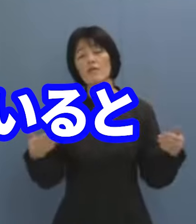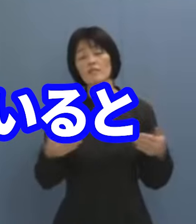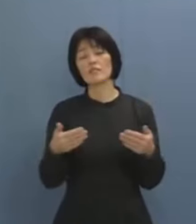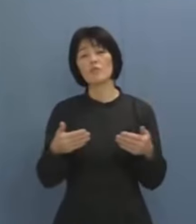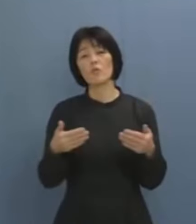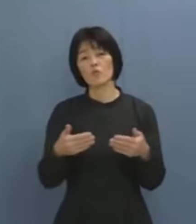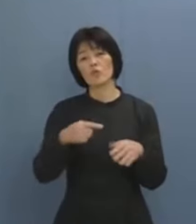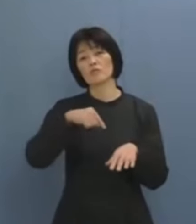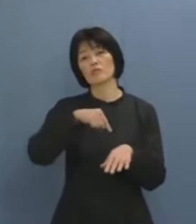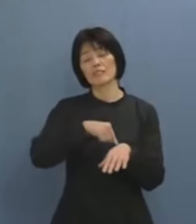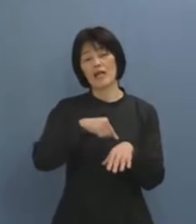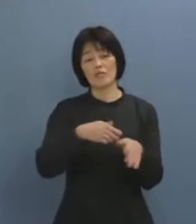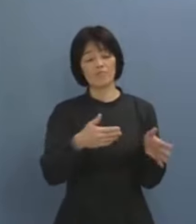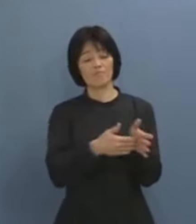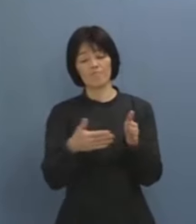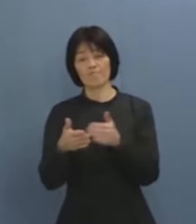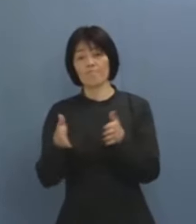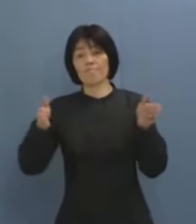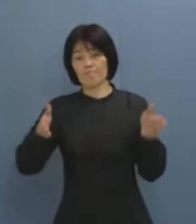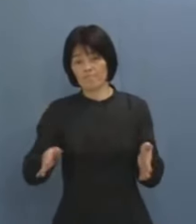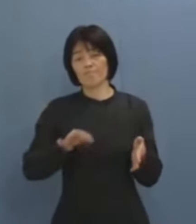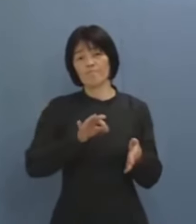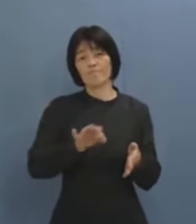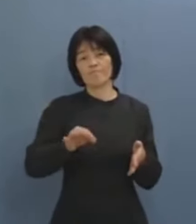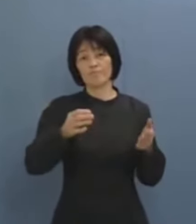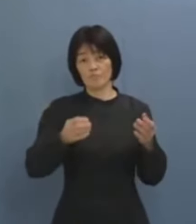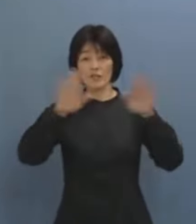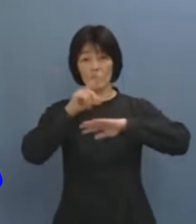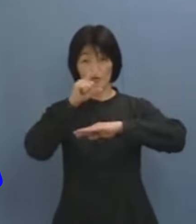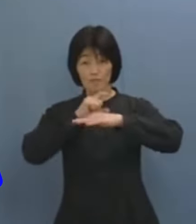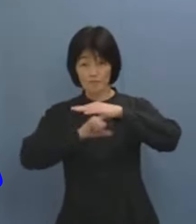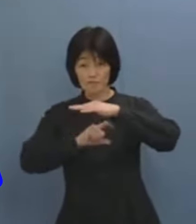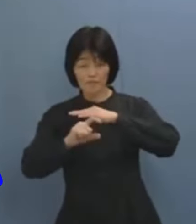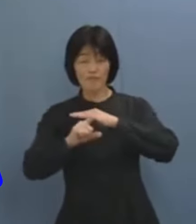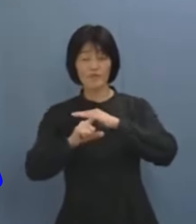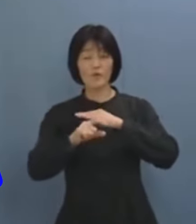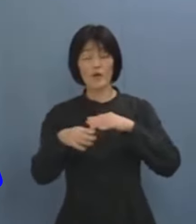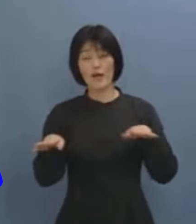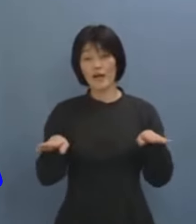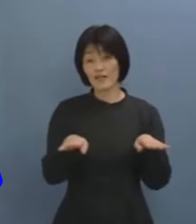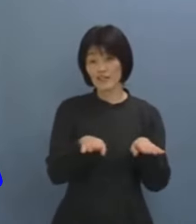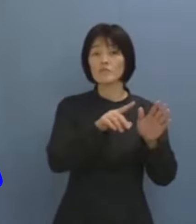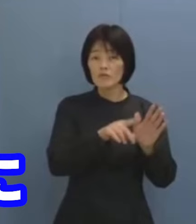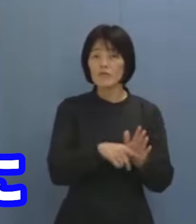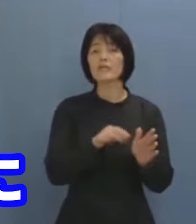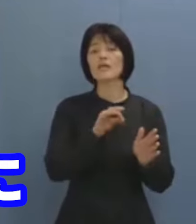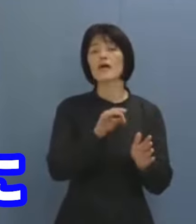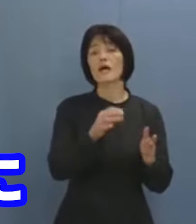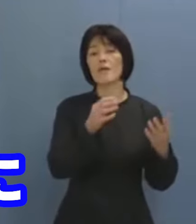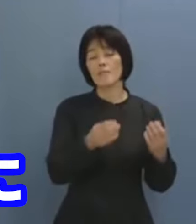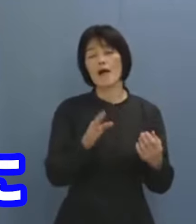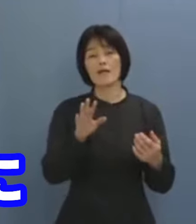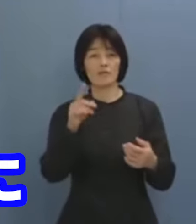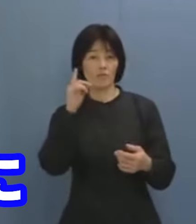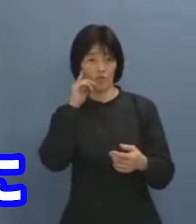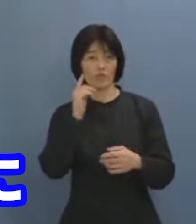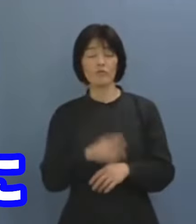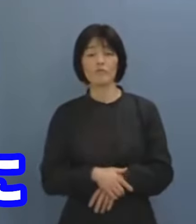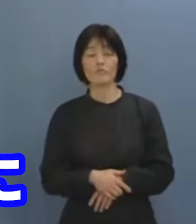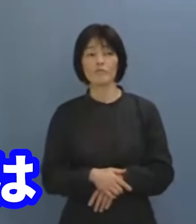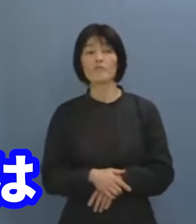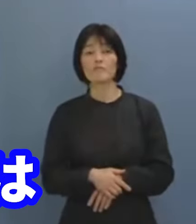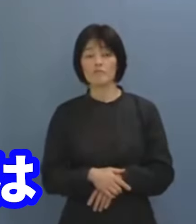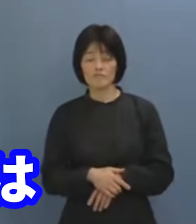ると思いますけど、まあ、やはり中には深夜や休日にそれは新聞報道とか報告がなかった場合